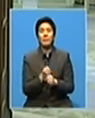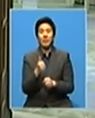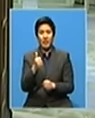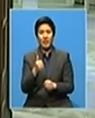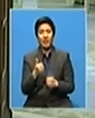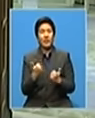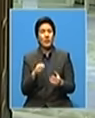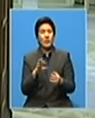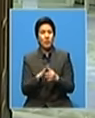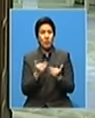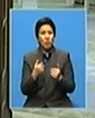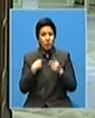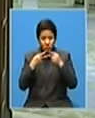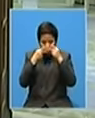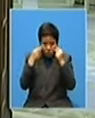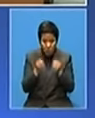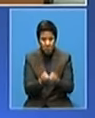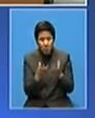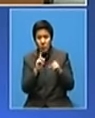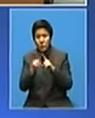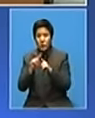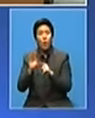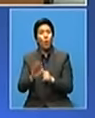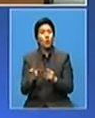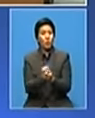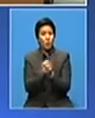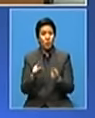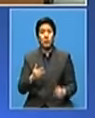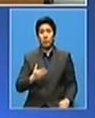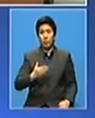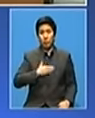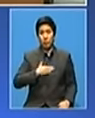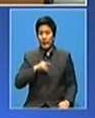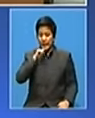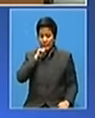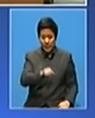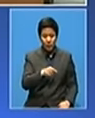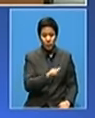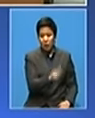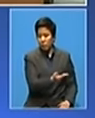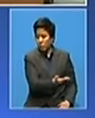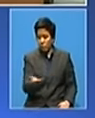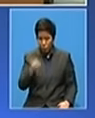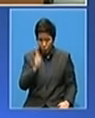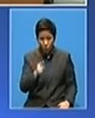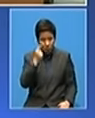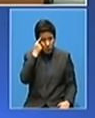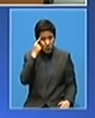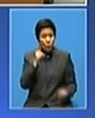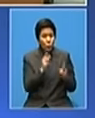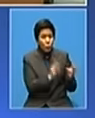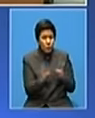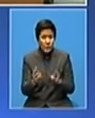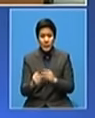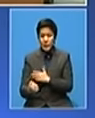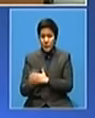ในเรื่องของอาชญากรรมและความรุนแรงต่างๆในสังคมขณะนี้นั้นผมได้สั่งการให้ทุกหน่วยให้ความสนใจและมีมาตรการ